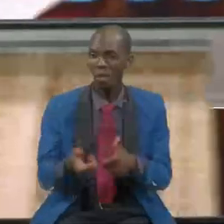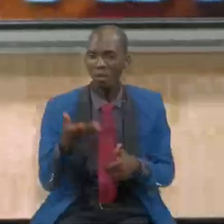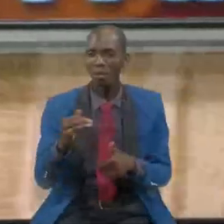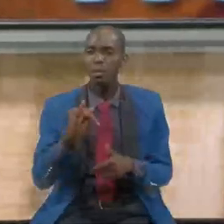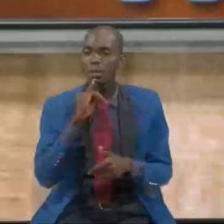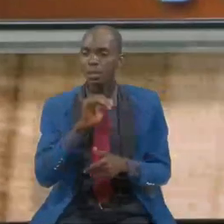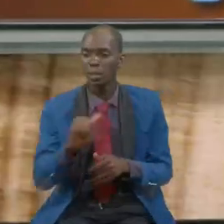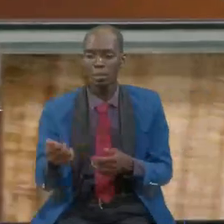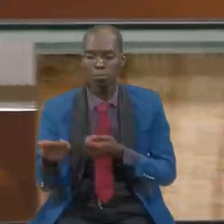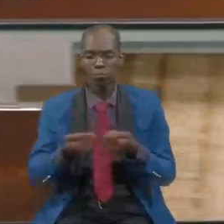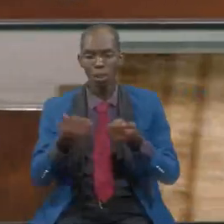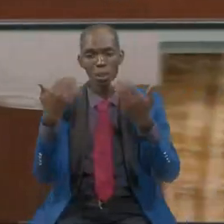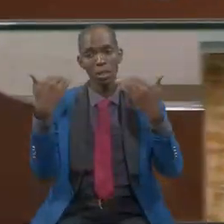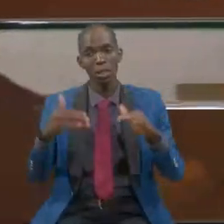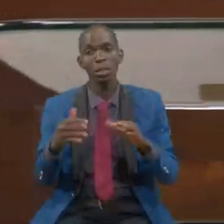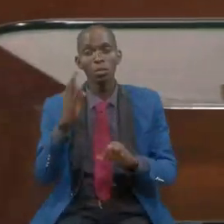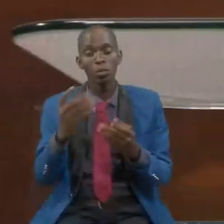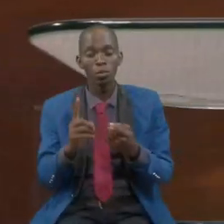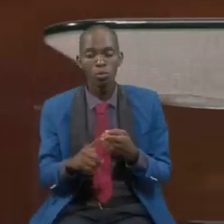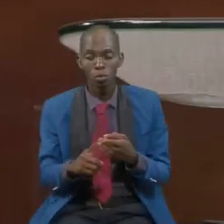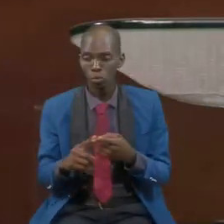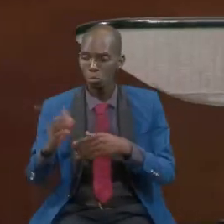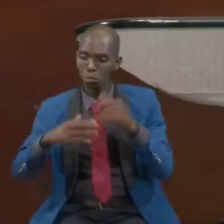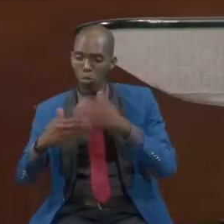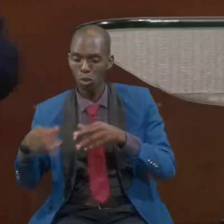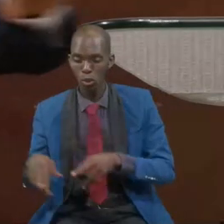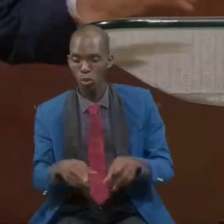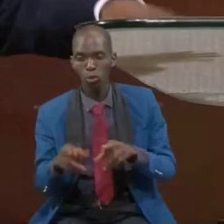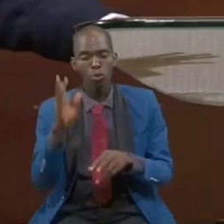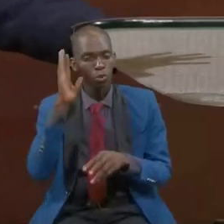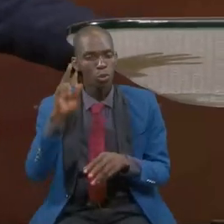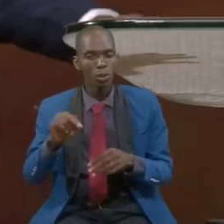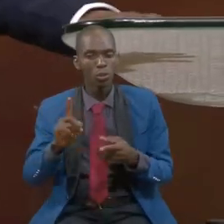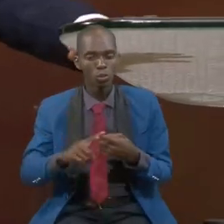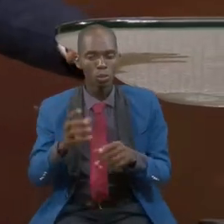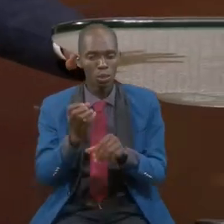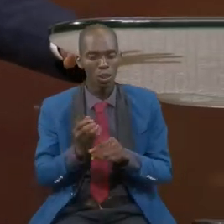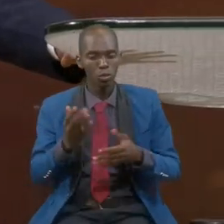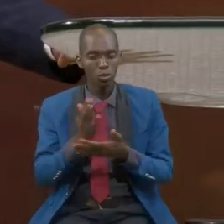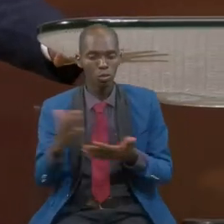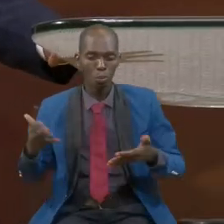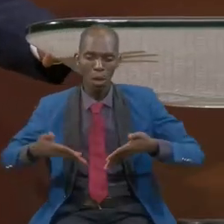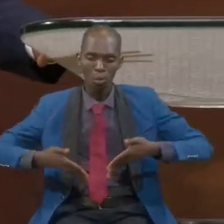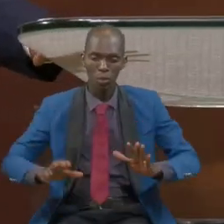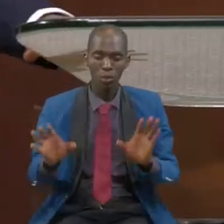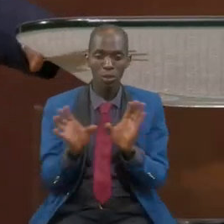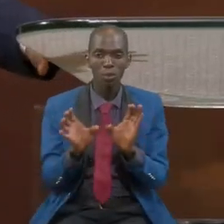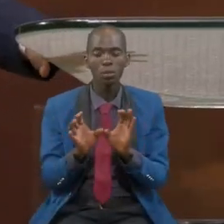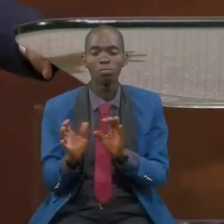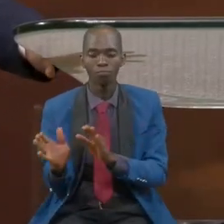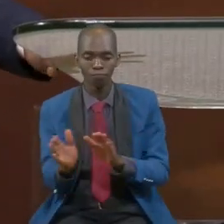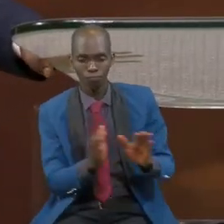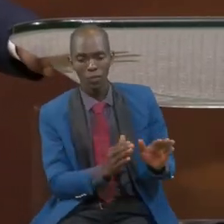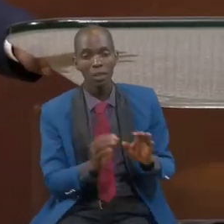la voie les pour construire faut faut un permis de